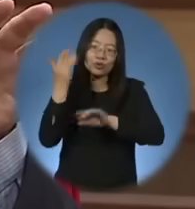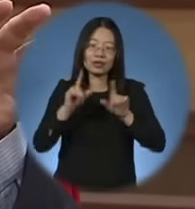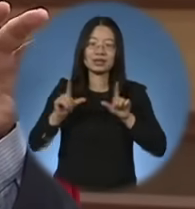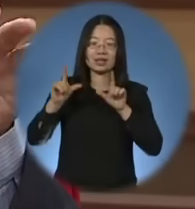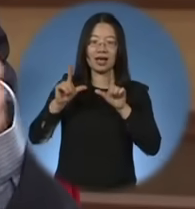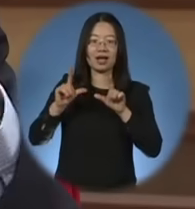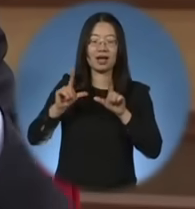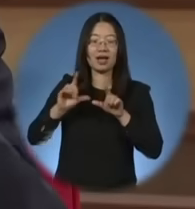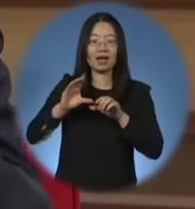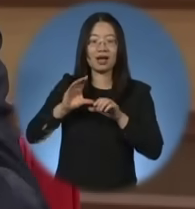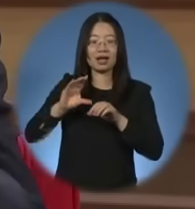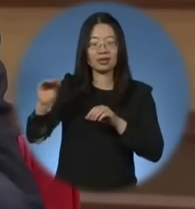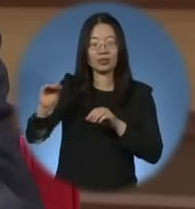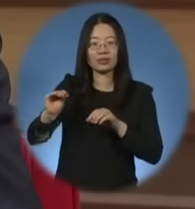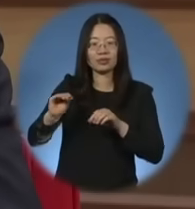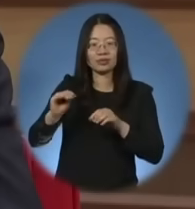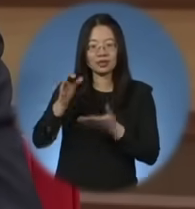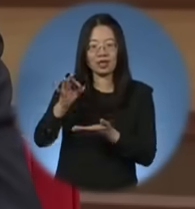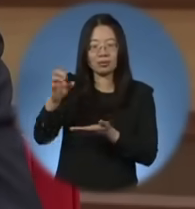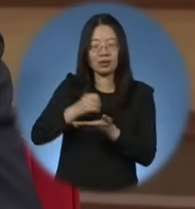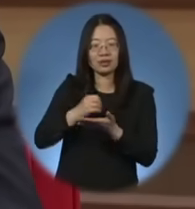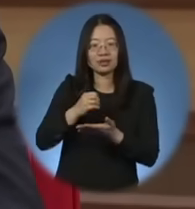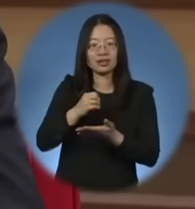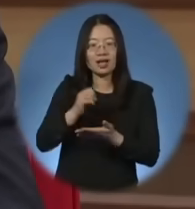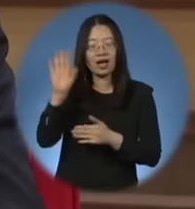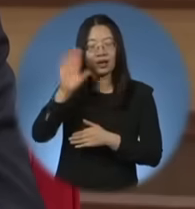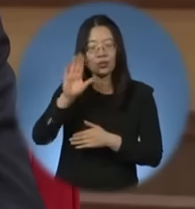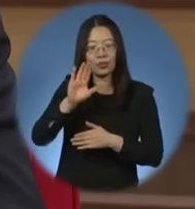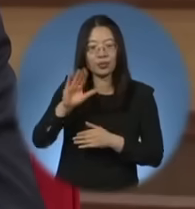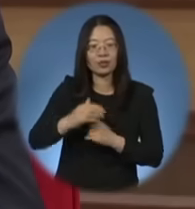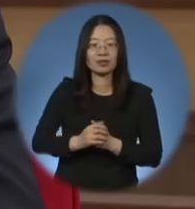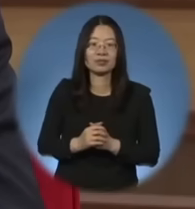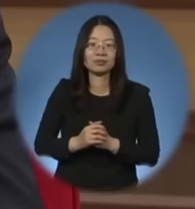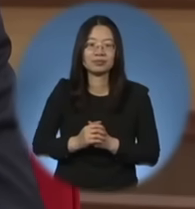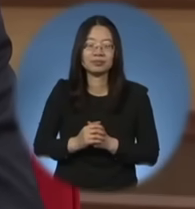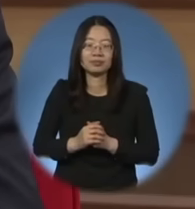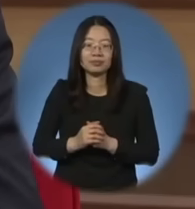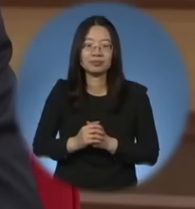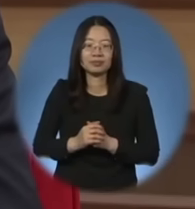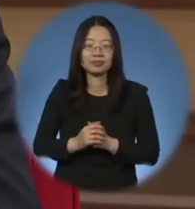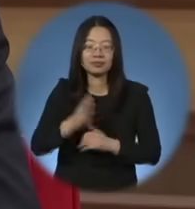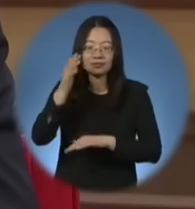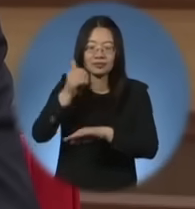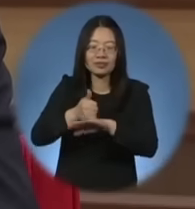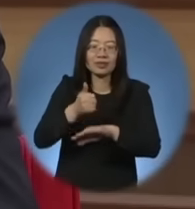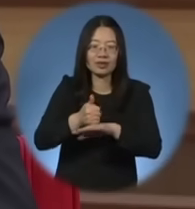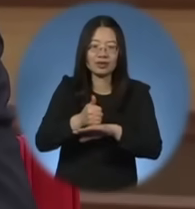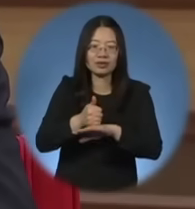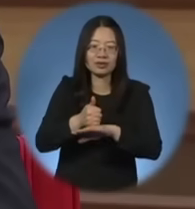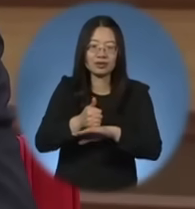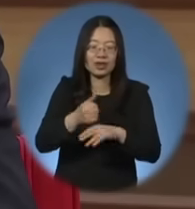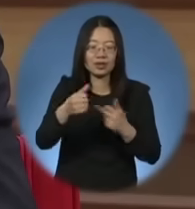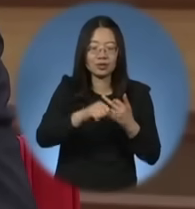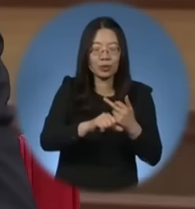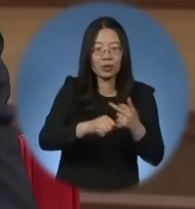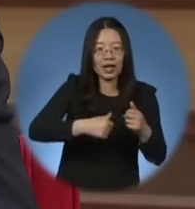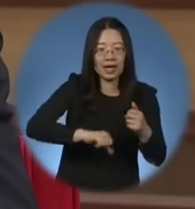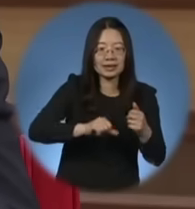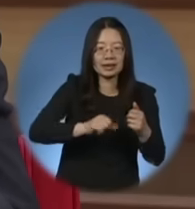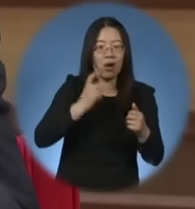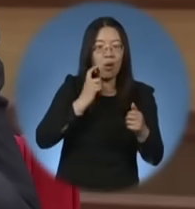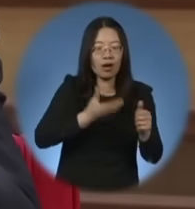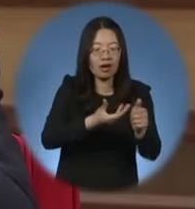같으면은 재산을 안 받고 입양 누구 조과 하나 입양을 해 가지고 그랬죠